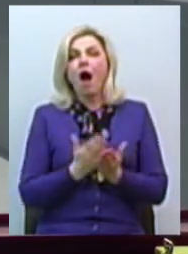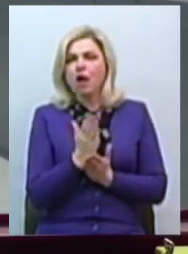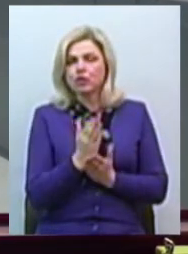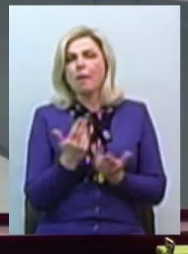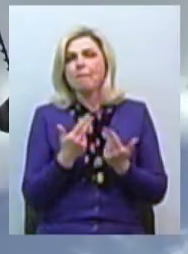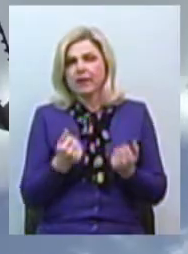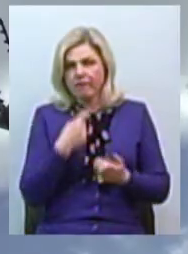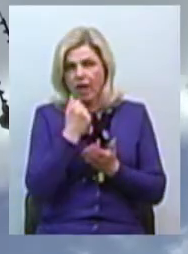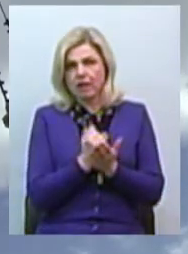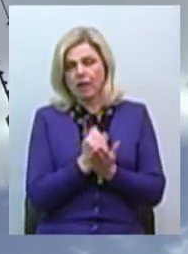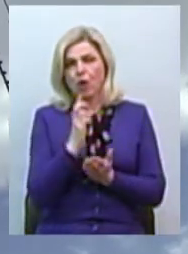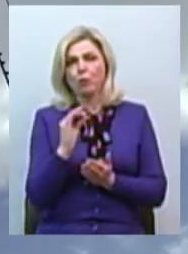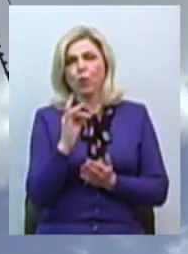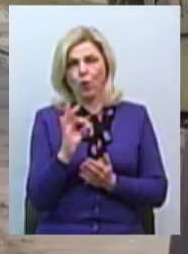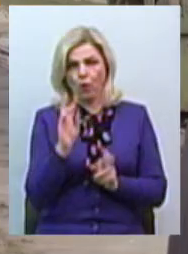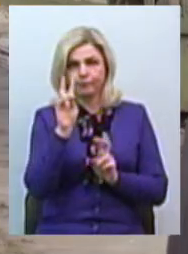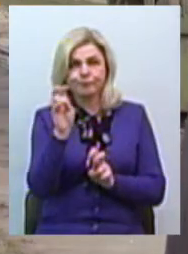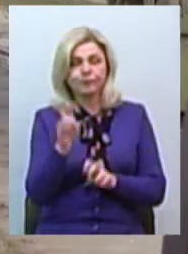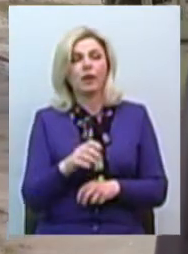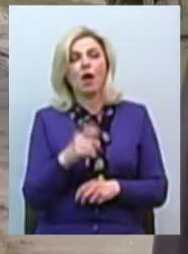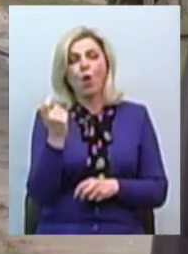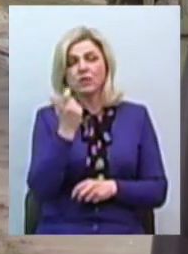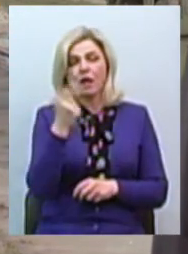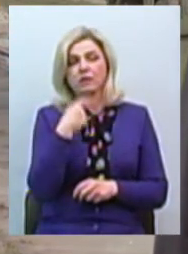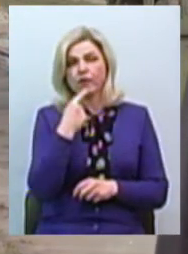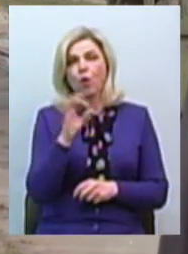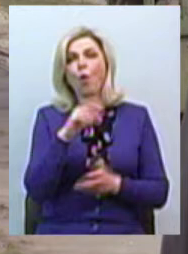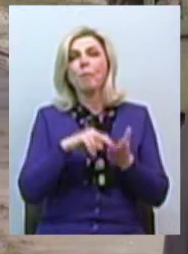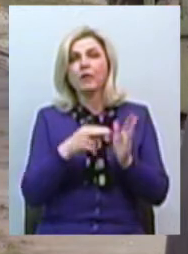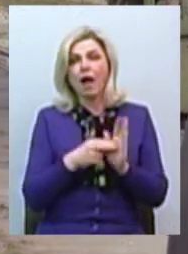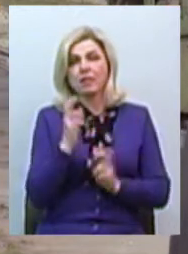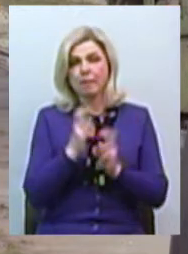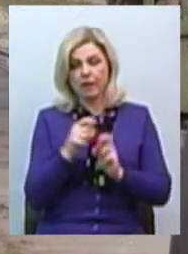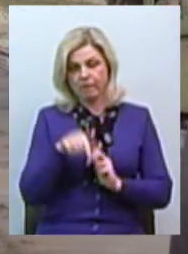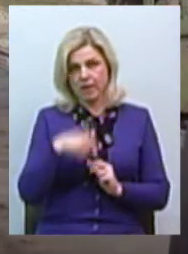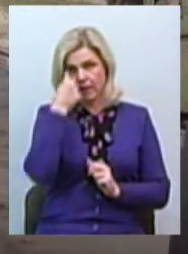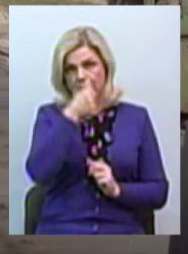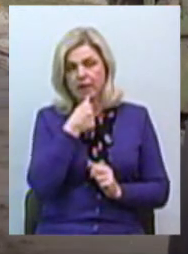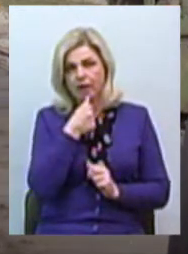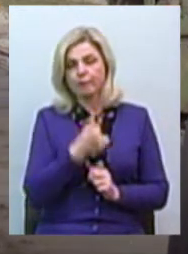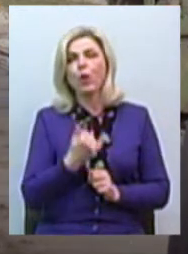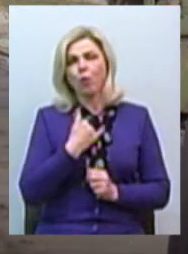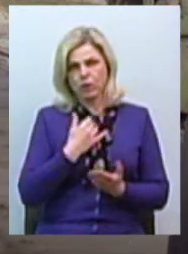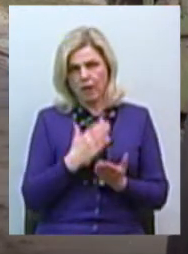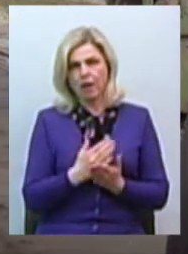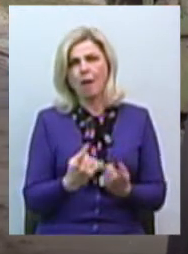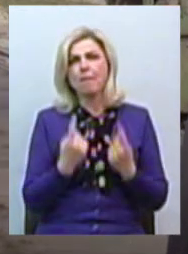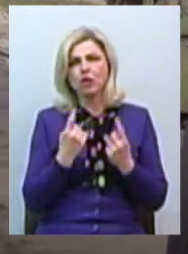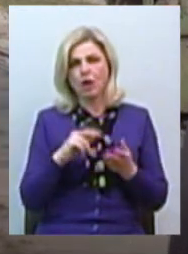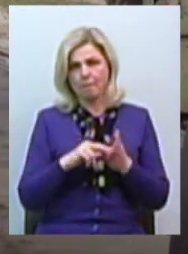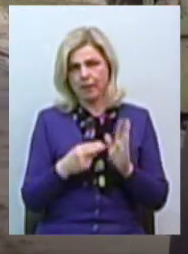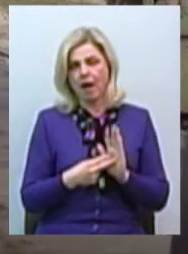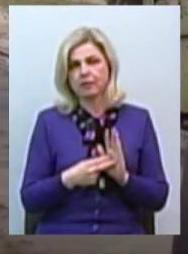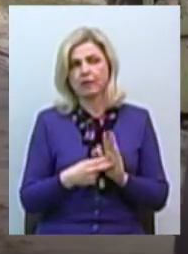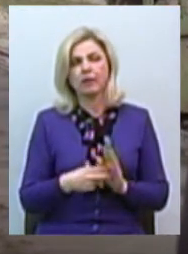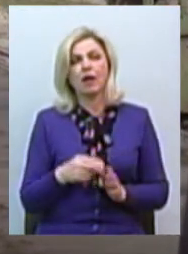бюро «Веритас». Власник заводу розповів про плани підприємства на цей рік. В этом году у нас є великі плани. Цього року у нас є великі